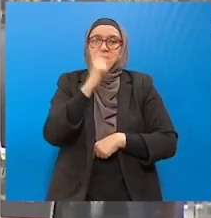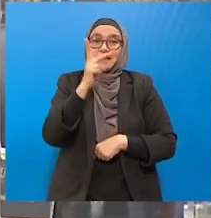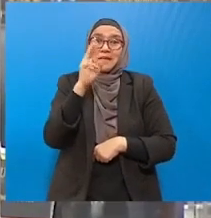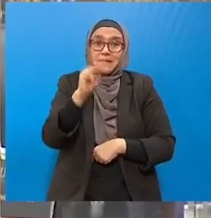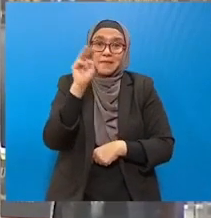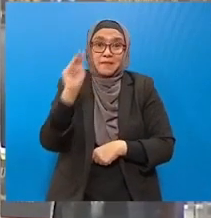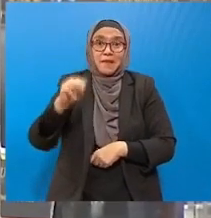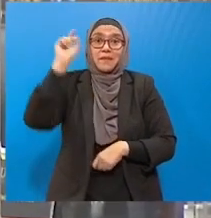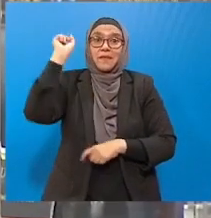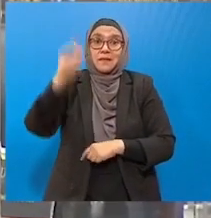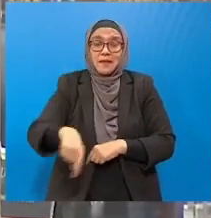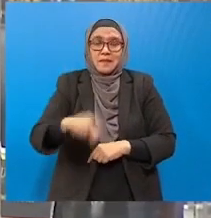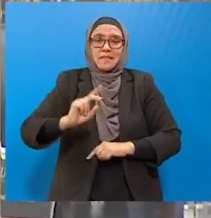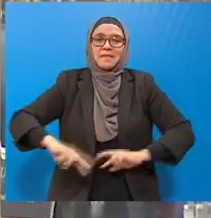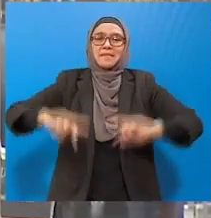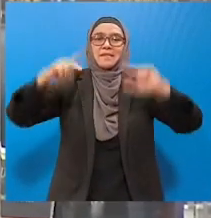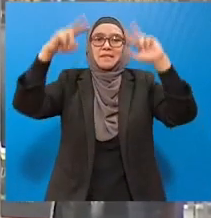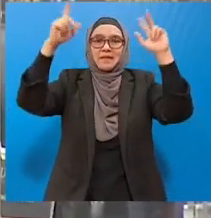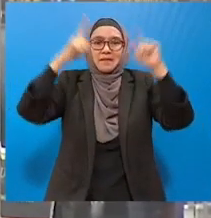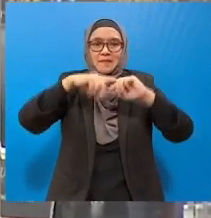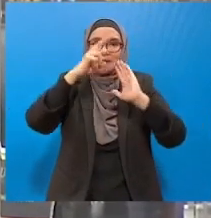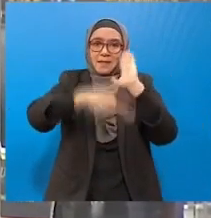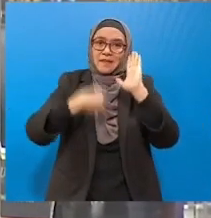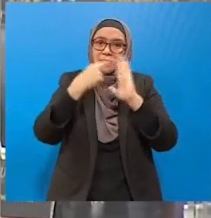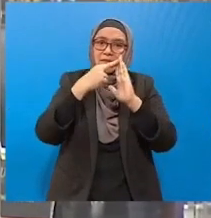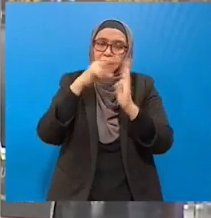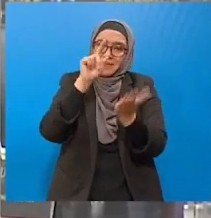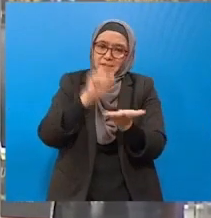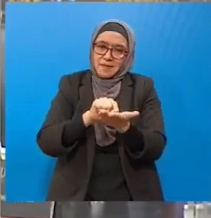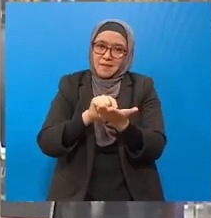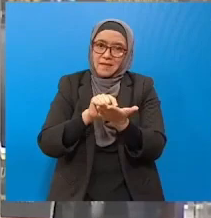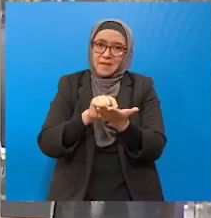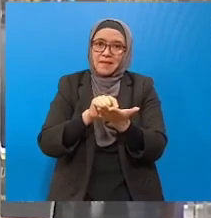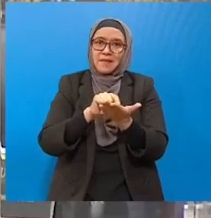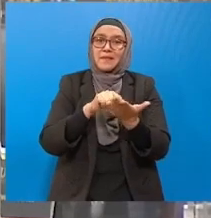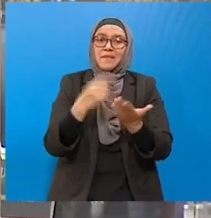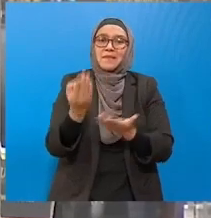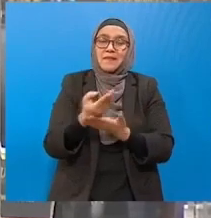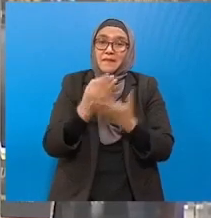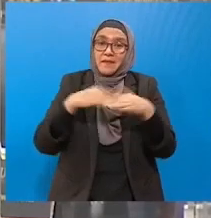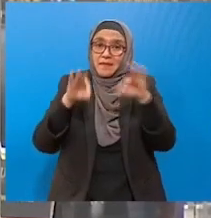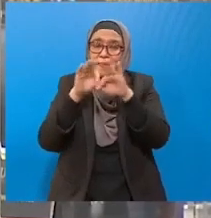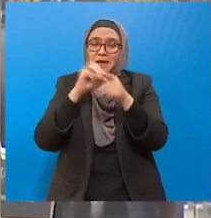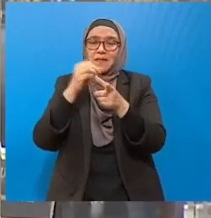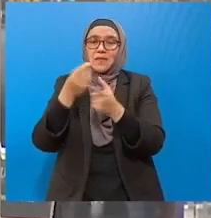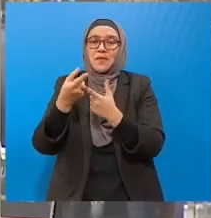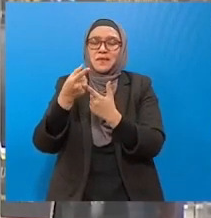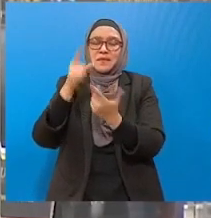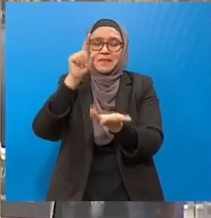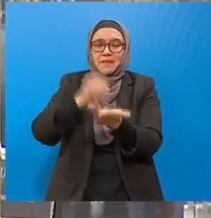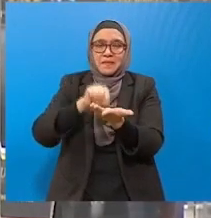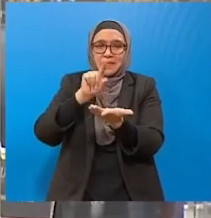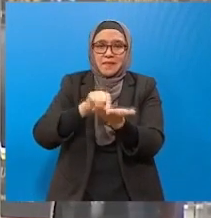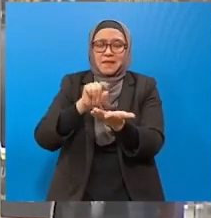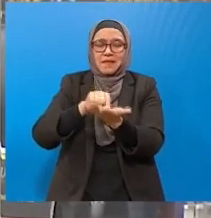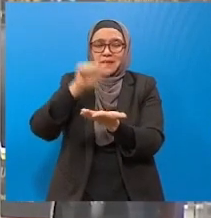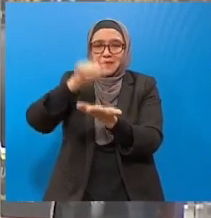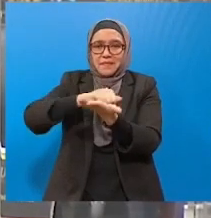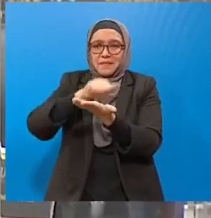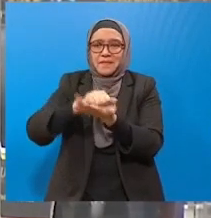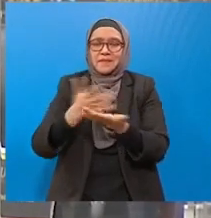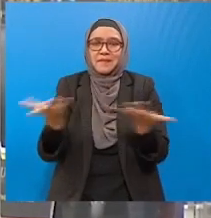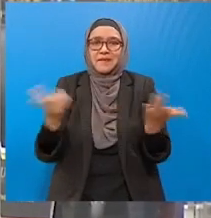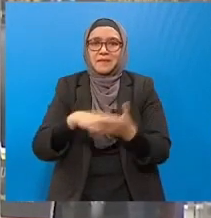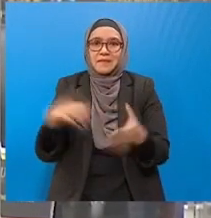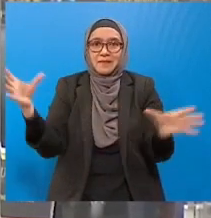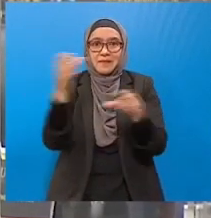harus memperhatikan peranan media sama ada media massa utama media sosial atau memiliki cetak pencanangan dan maklumat ya